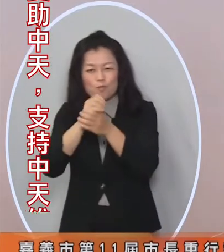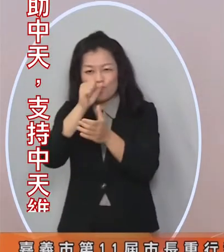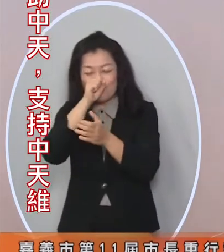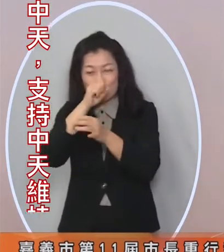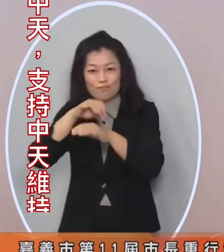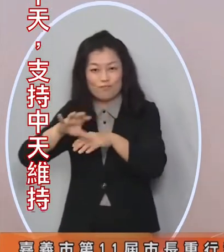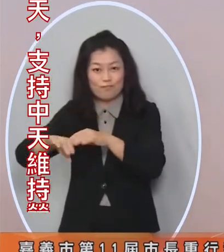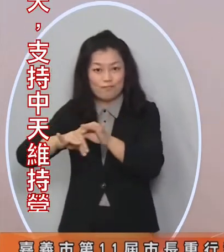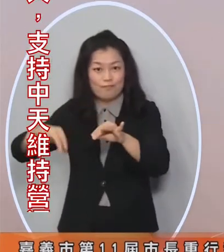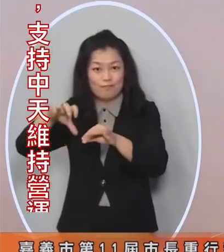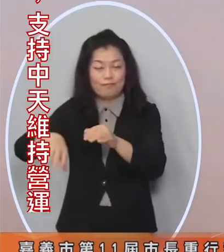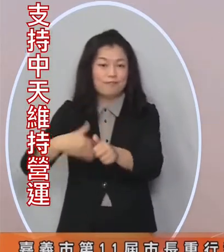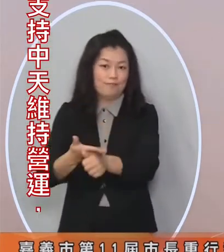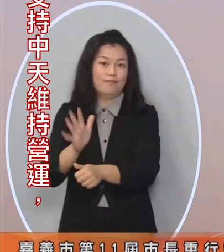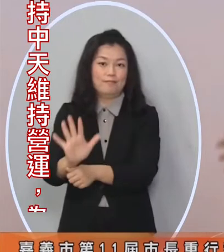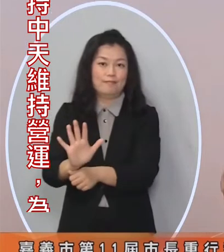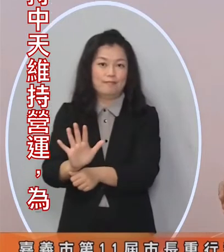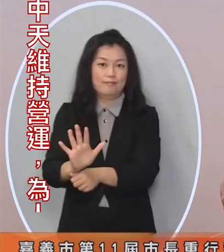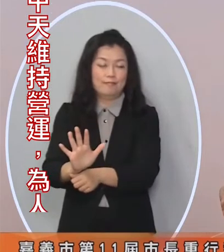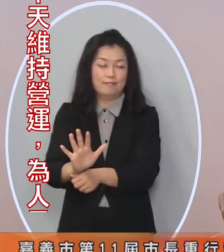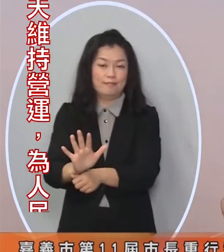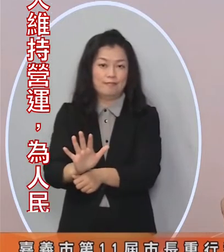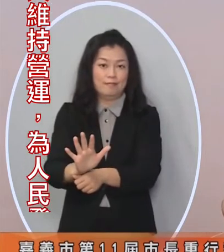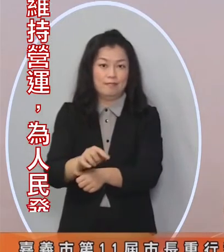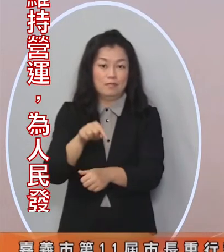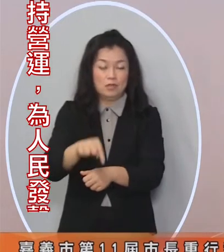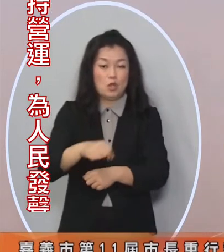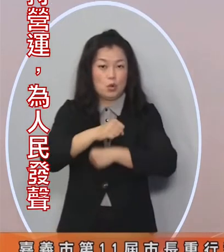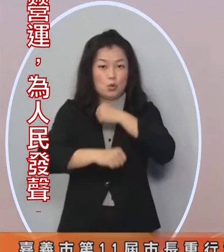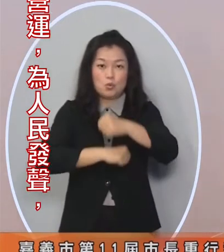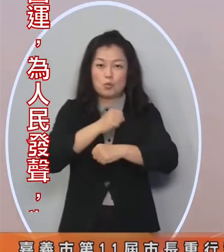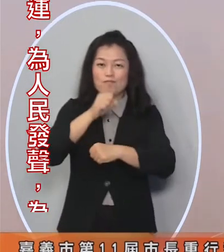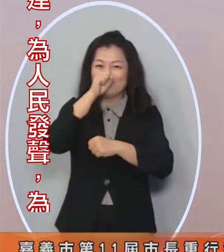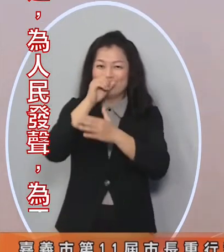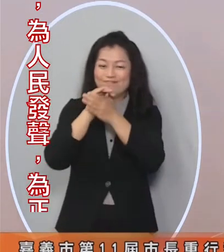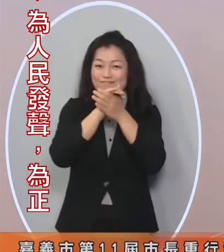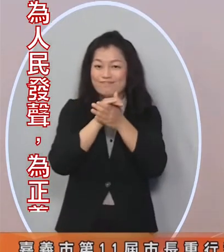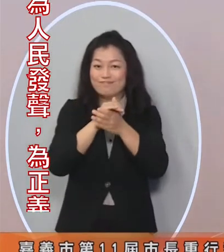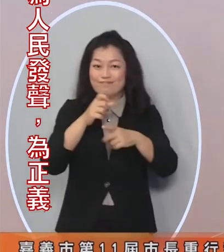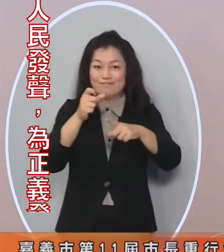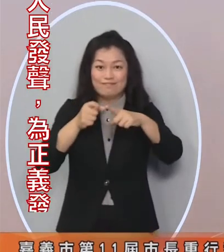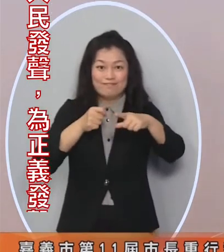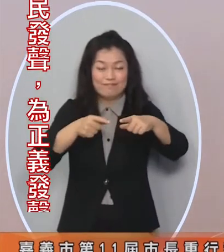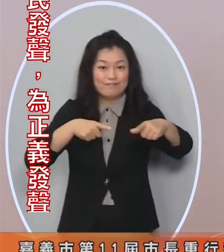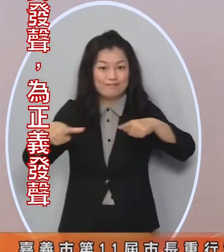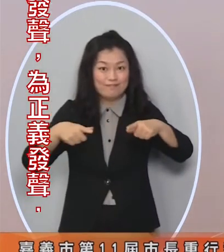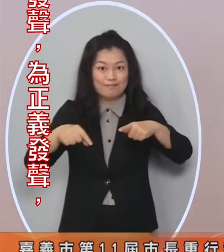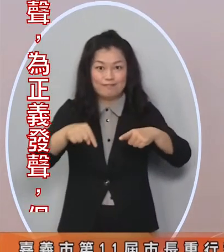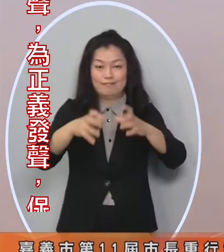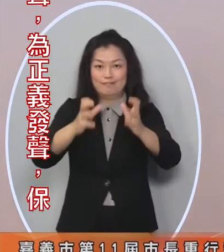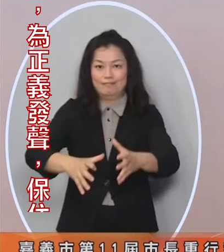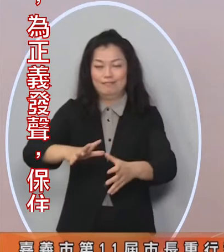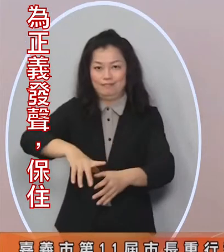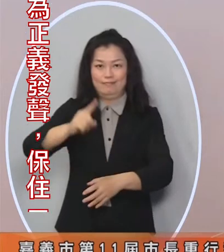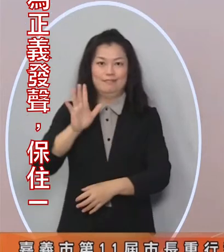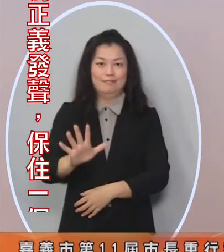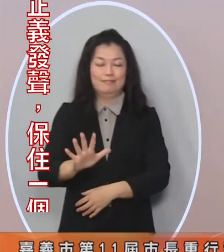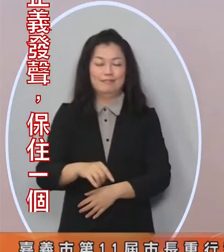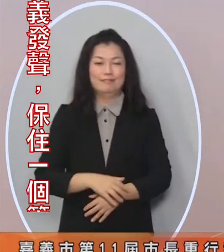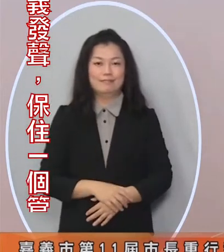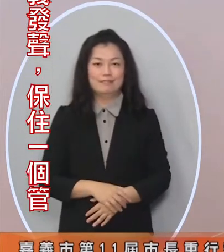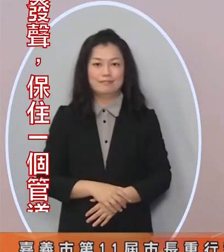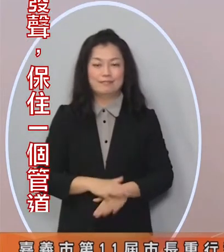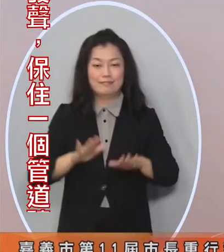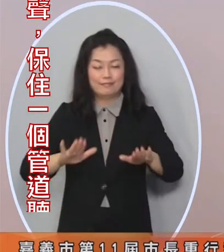建立了嘉义市第一座动物友善公园。这个时阵，少年人因都回